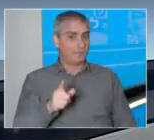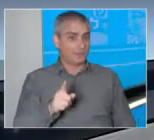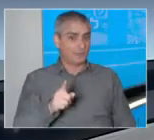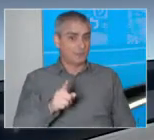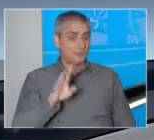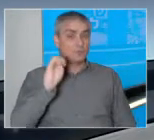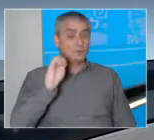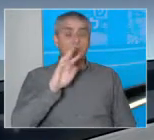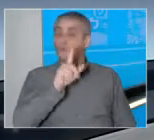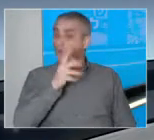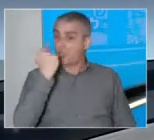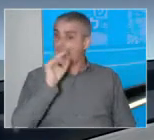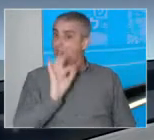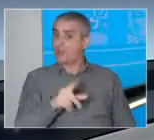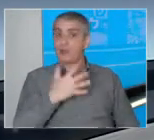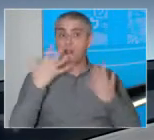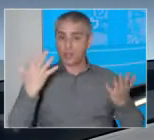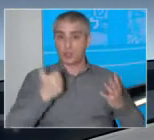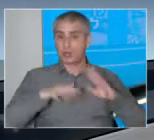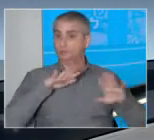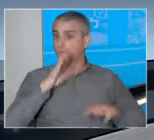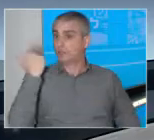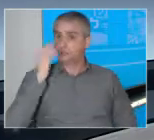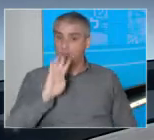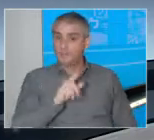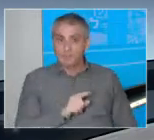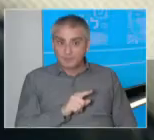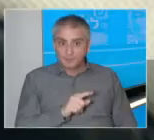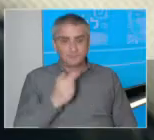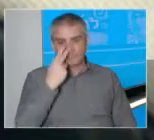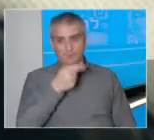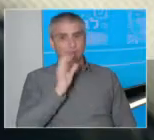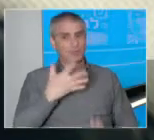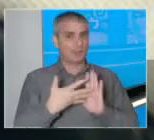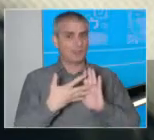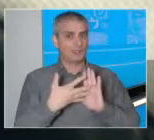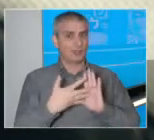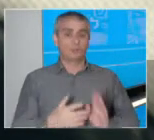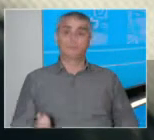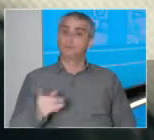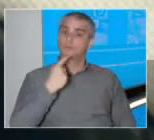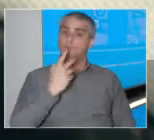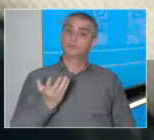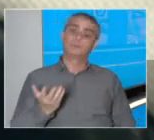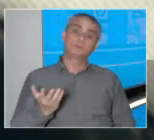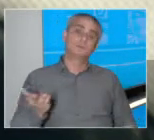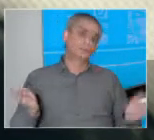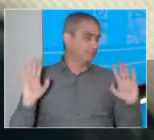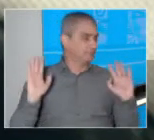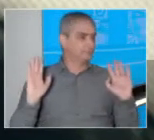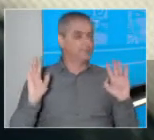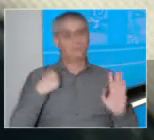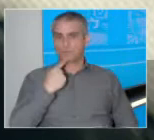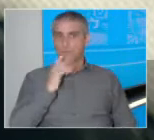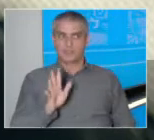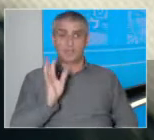נתניהו... מוסי רז, יכול להיות שהיה פה עוול גדול לראש הממשלה לשעבר נתניהו, מהבחינה הזו של החקירות? יכול... תראה, בוא